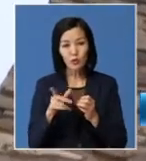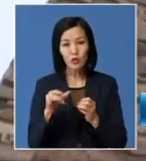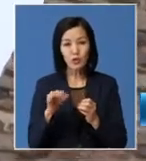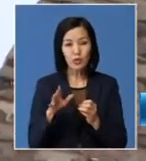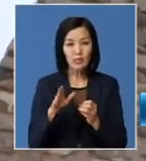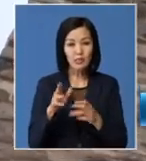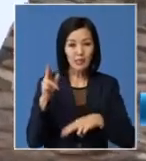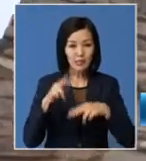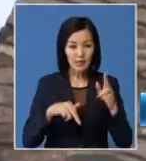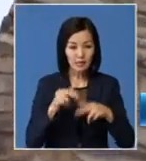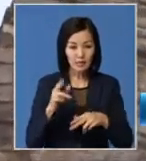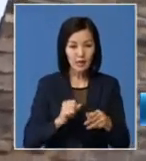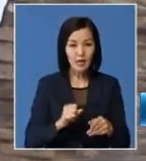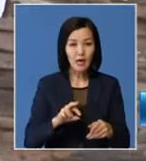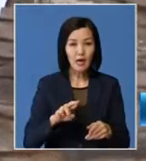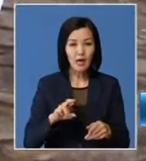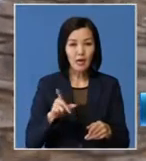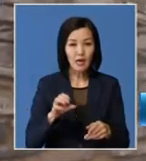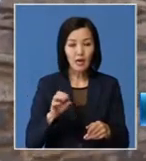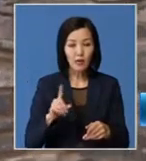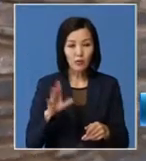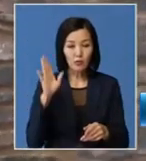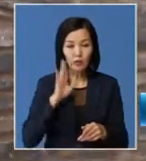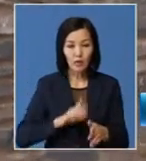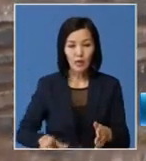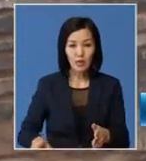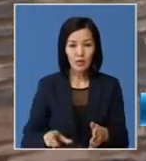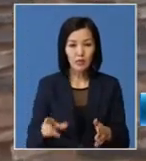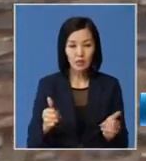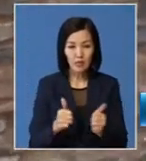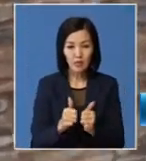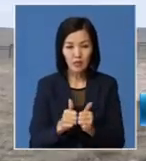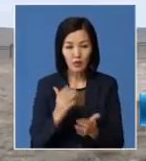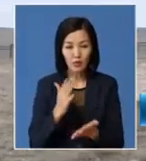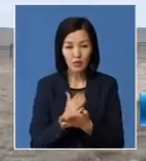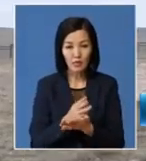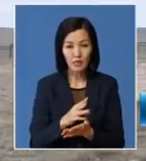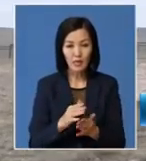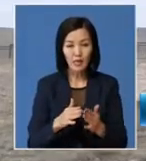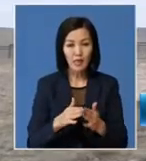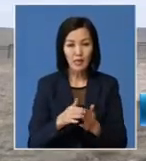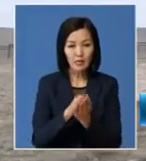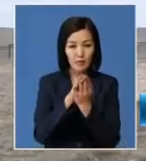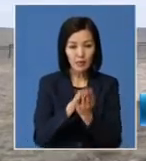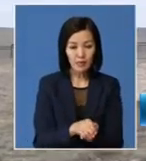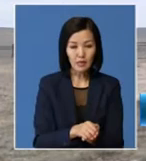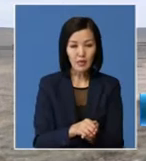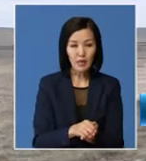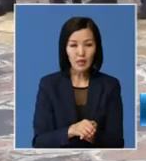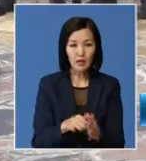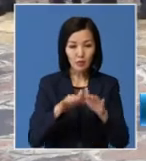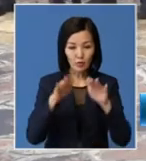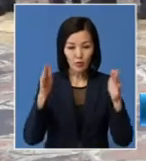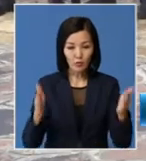Аягөз өңірінде Аягөз өзенінің оң жағалауында Таңсық ауылына таяу орналасқан. Мазар табаны төрт бұрышты таған түрінде жоғары